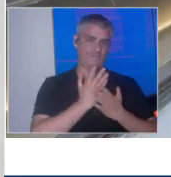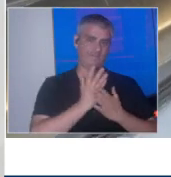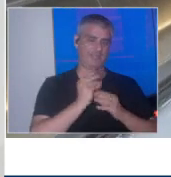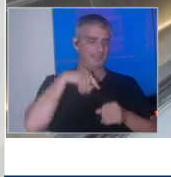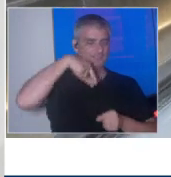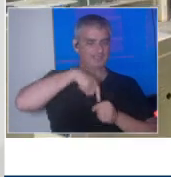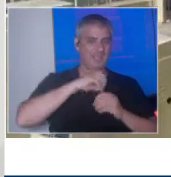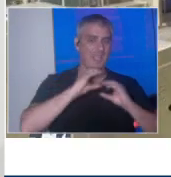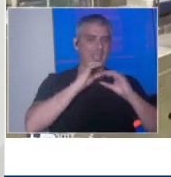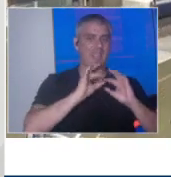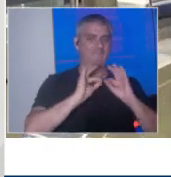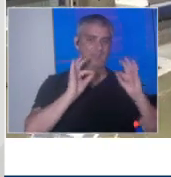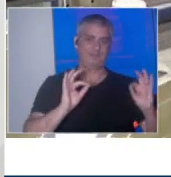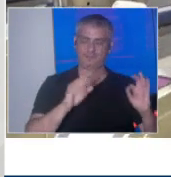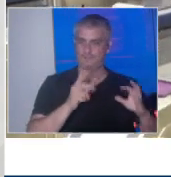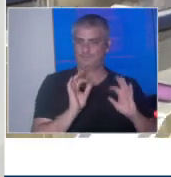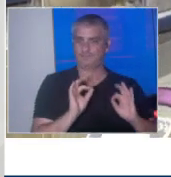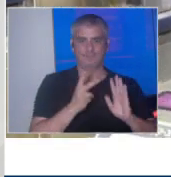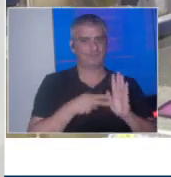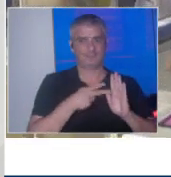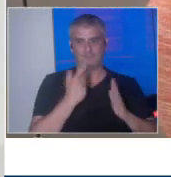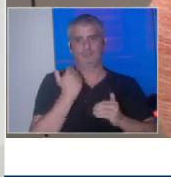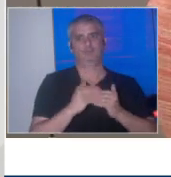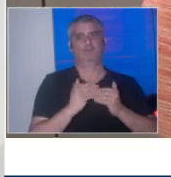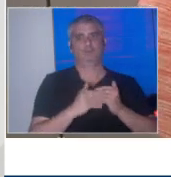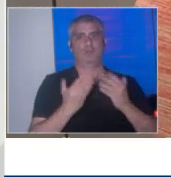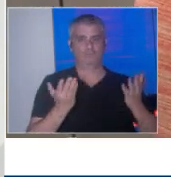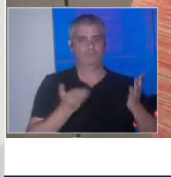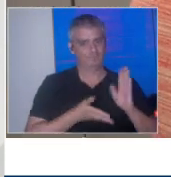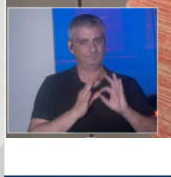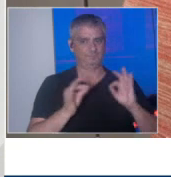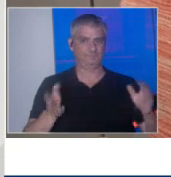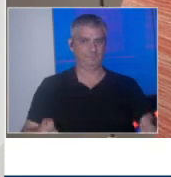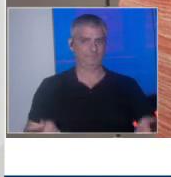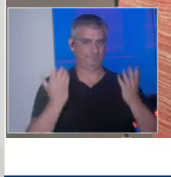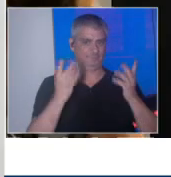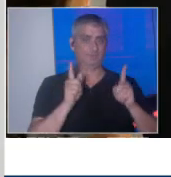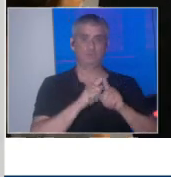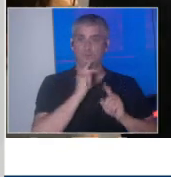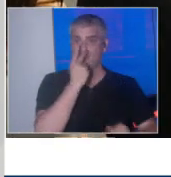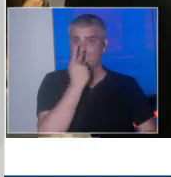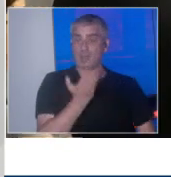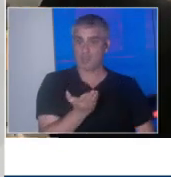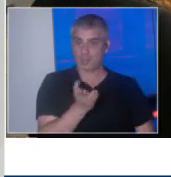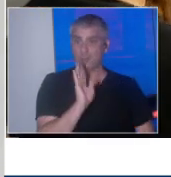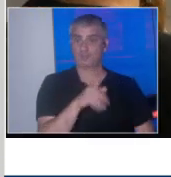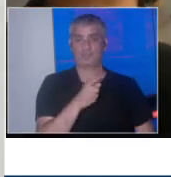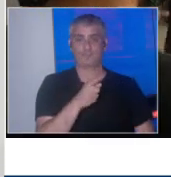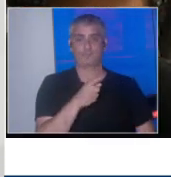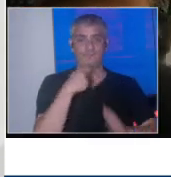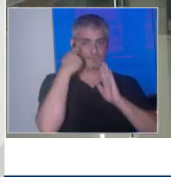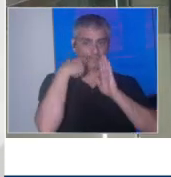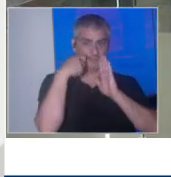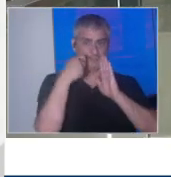איזושהי אבן פינה, אבל באמת הרכבת הזו סוף סוף יוצאת לדרך. וכמו שאפשר לראות גם